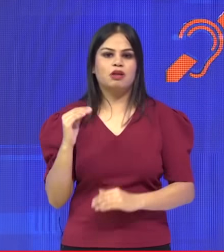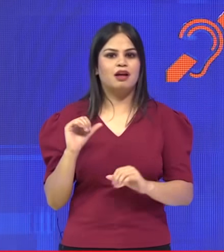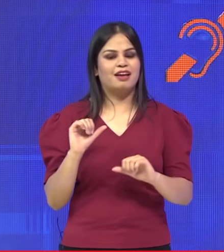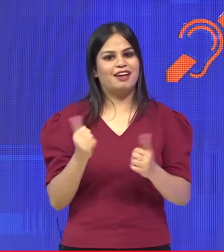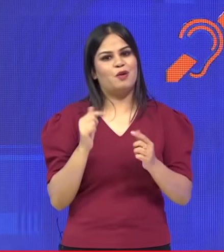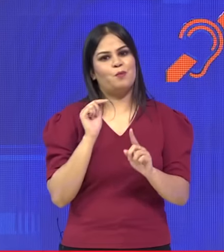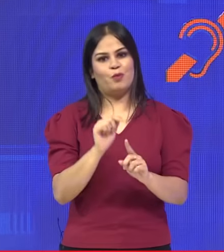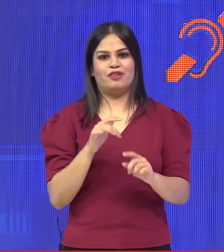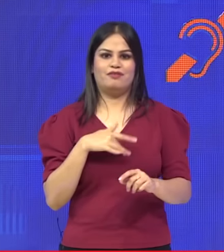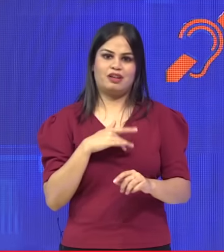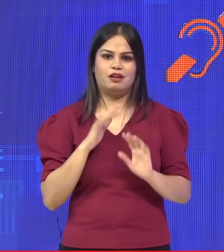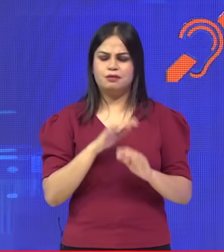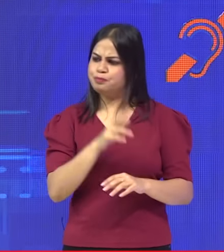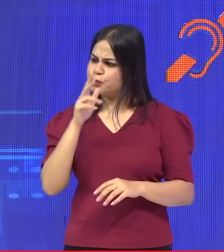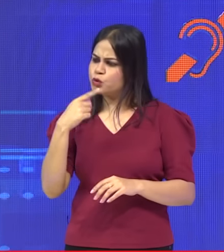होती